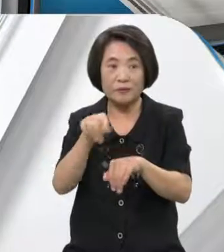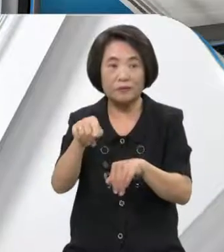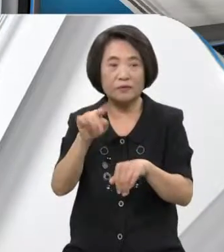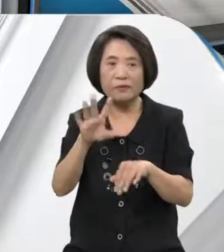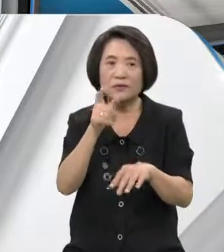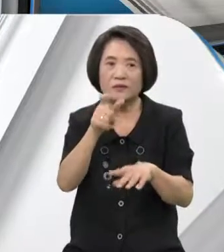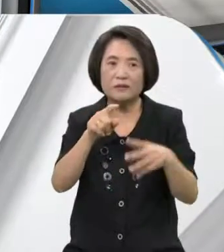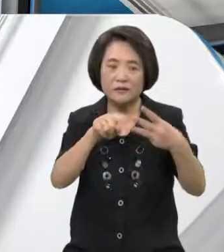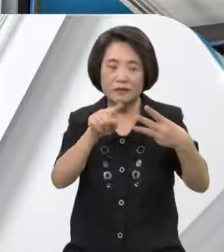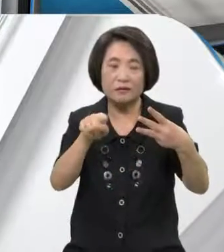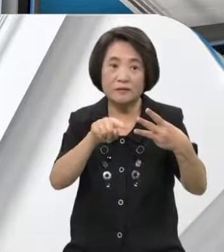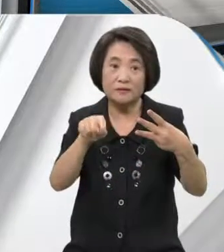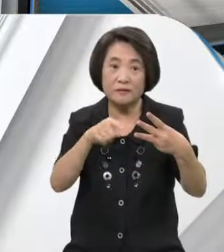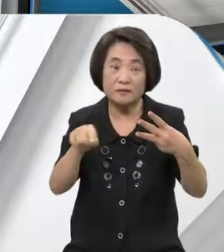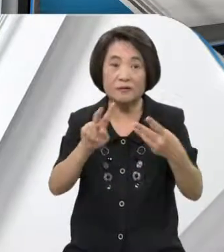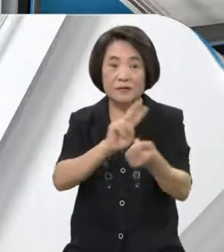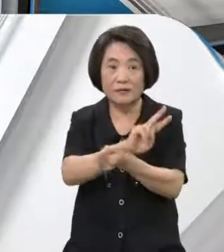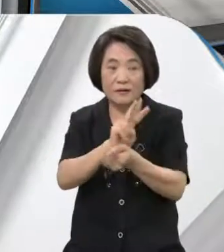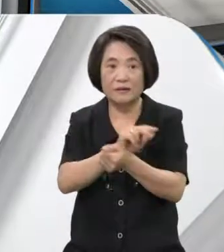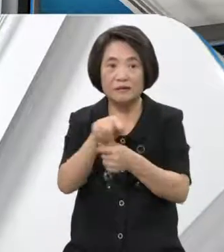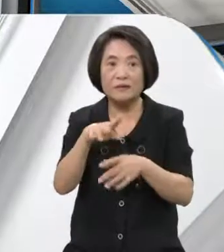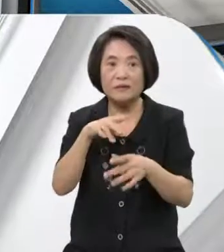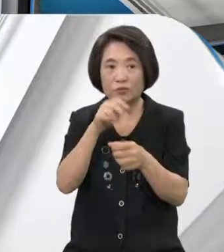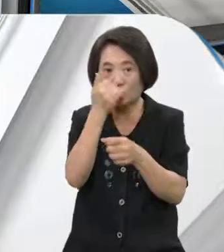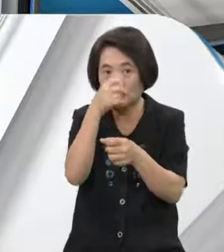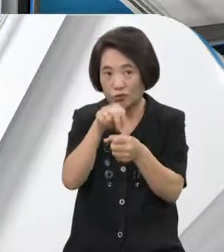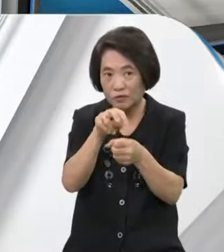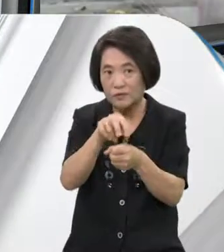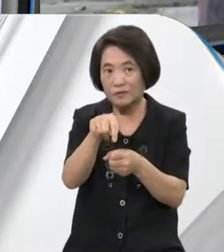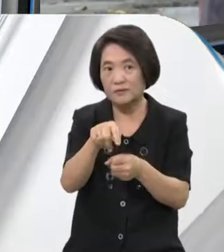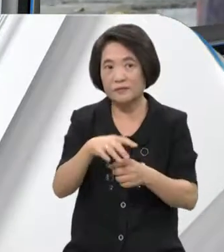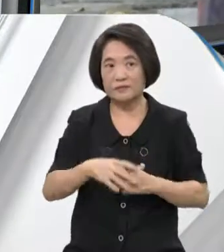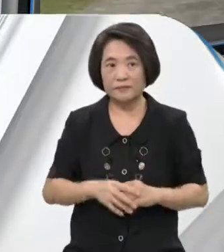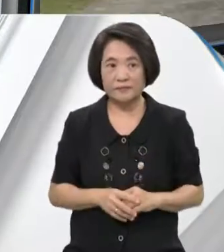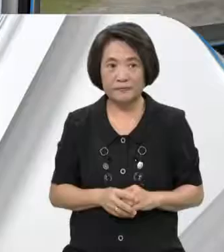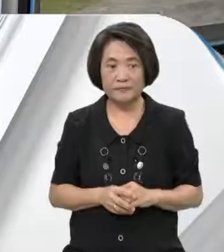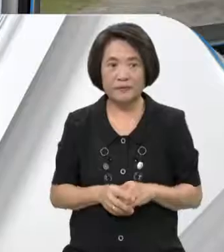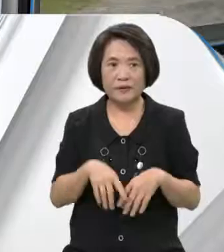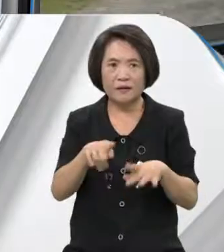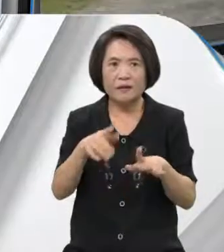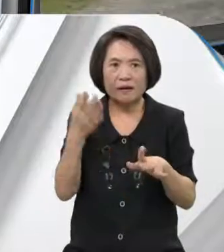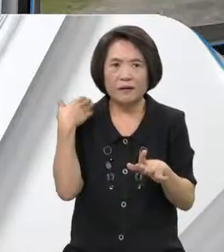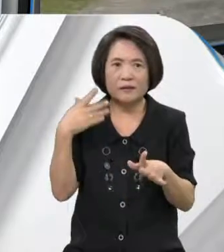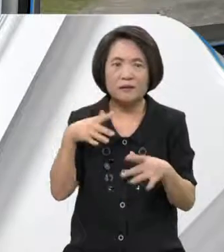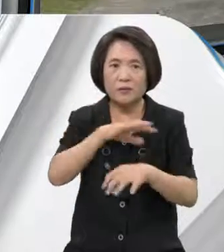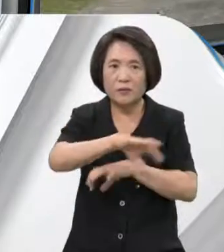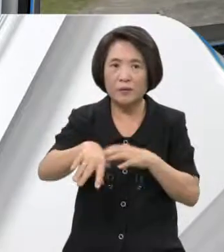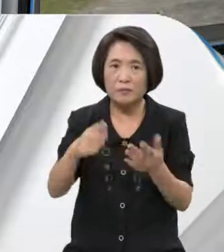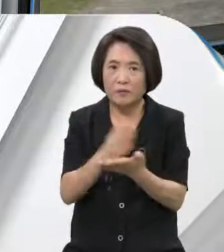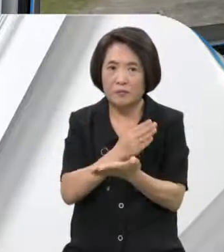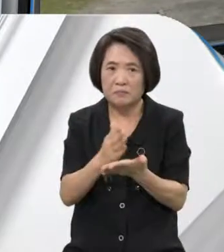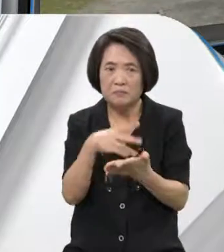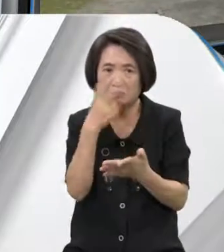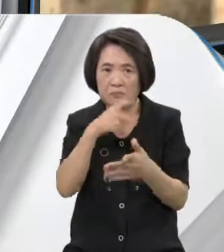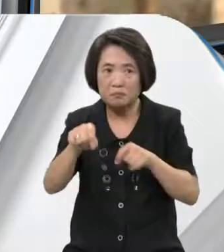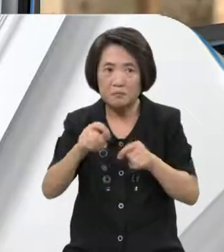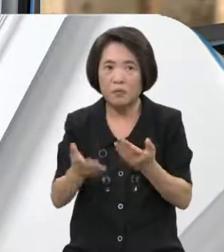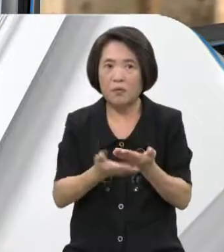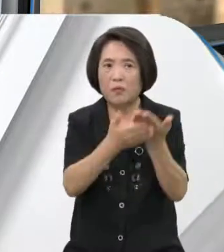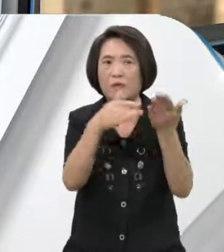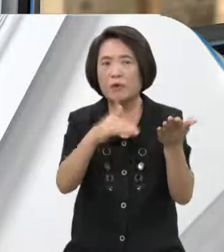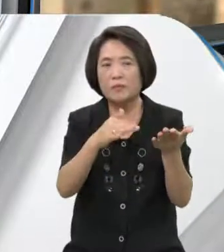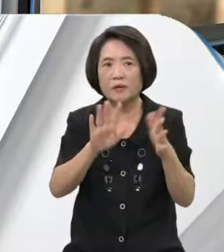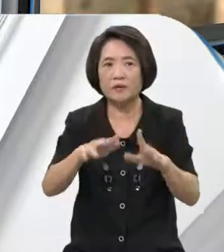江头先来到南台湾，推动地平东万万的西点叫竹虫，因正反驳计划还蛮松